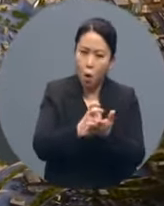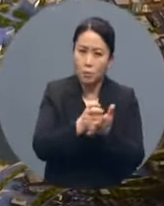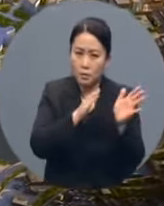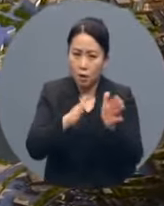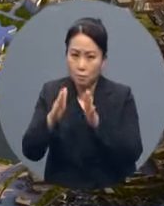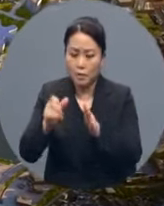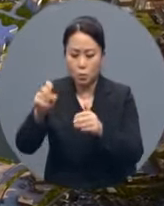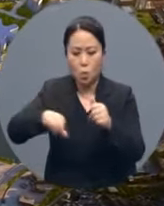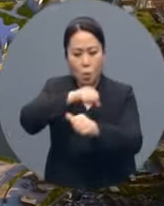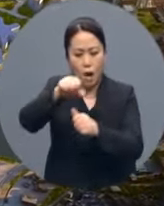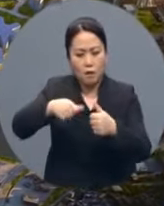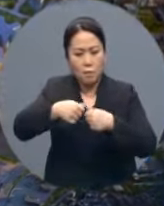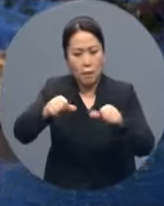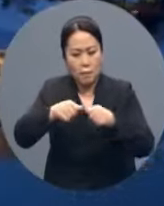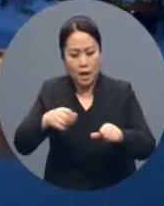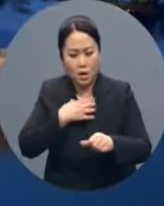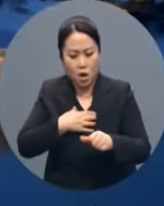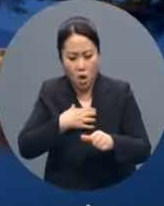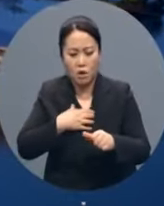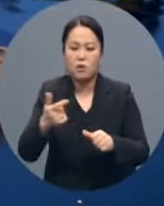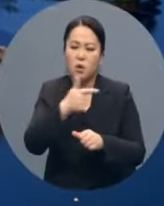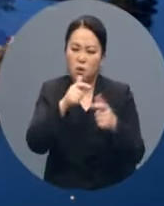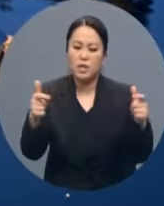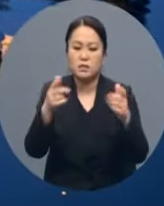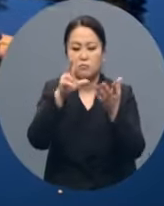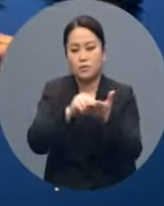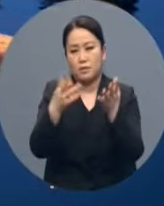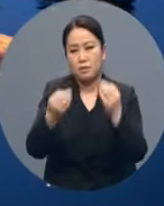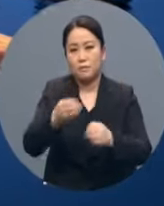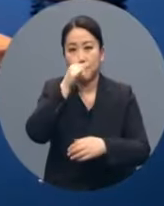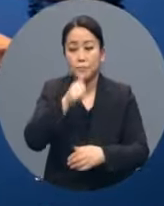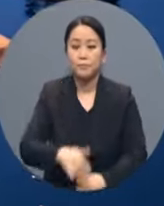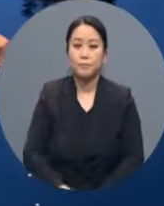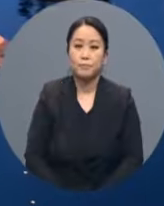환경 훼손 우려 등 예상할 수 없는 변수도 많습니다. MBC 뉴스 현지호입니다.